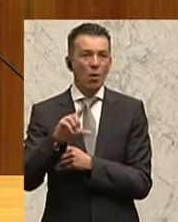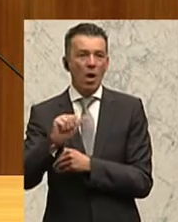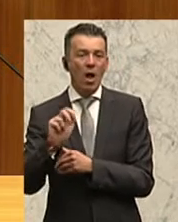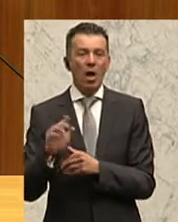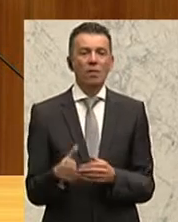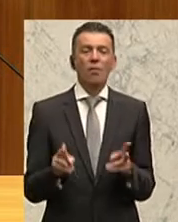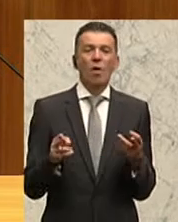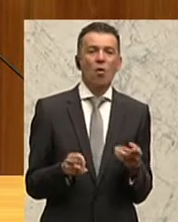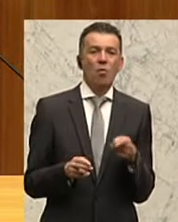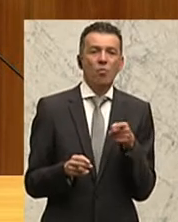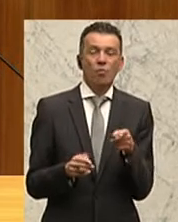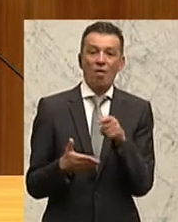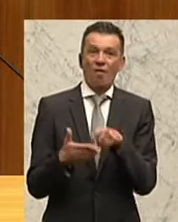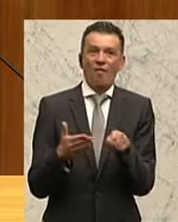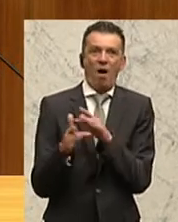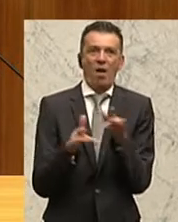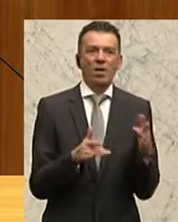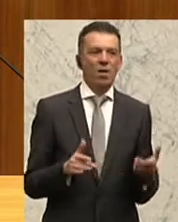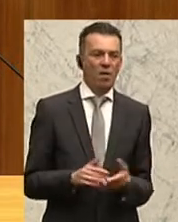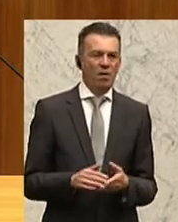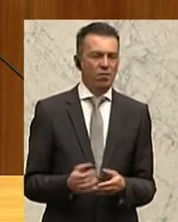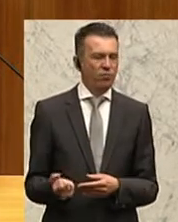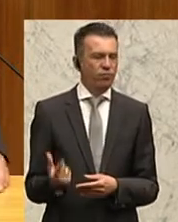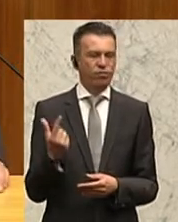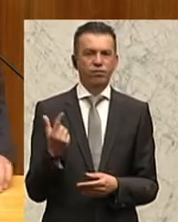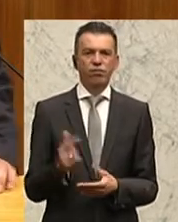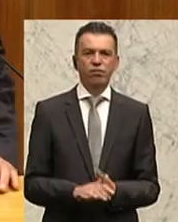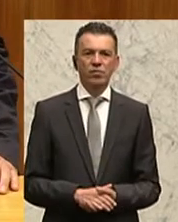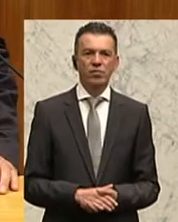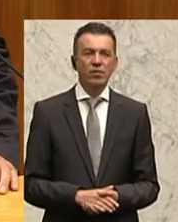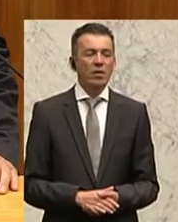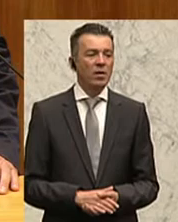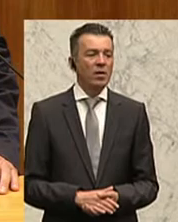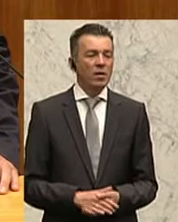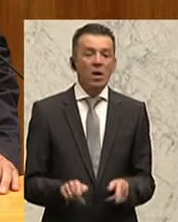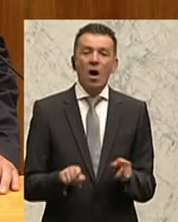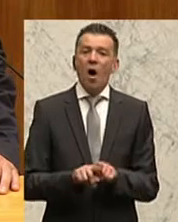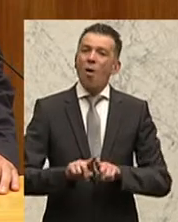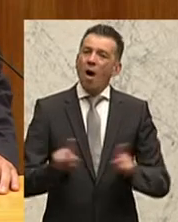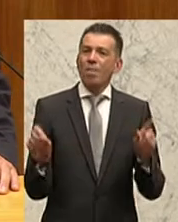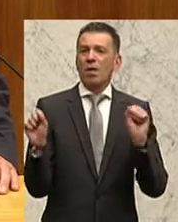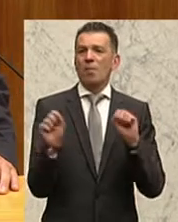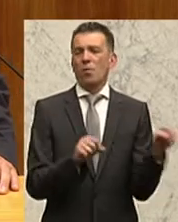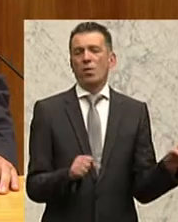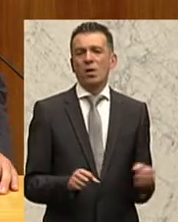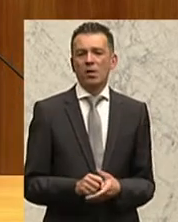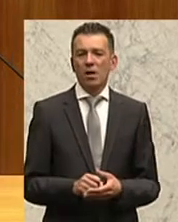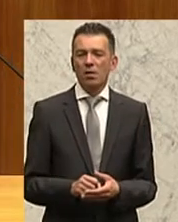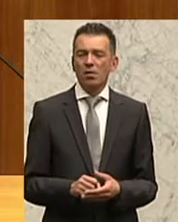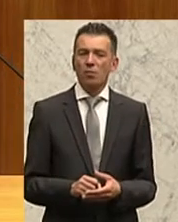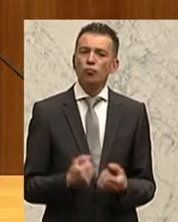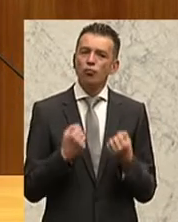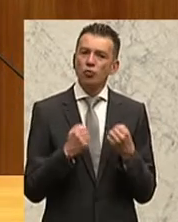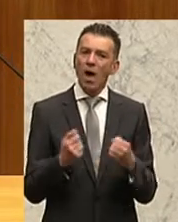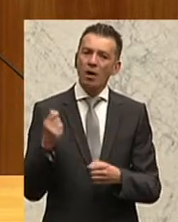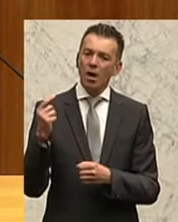irgendwo Wahlen gehabt haben. Es ist wirklich einzigartig. Es hätte ja auch andere Möglichkeiten gegeben. Ein stärkeres Mandat ist angesprochen worden. Das heißt nicht,